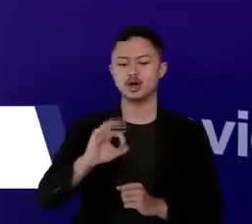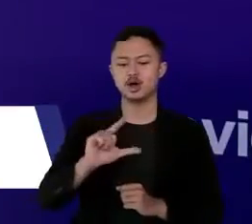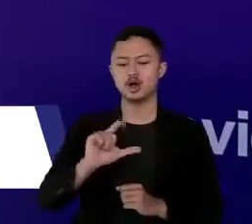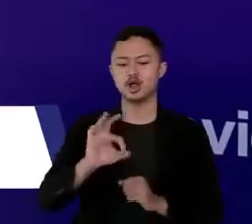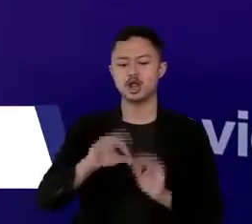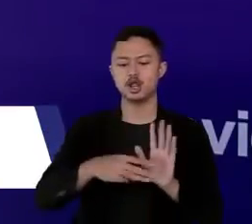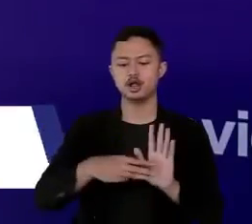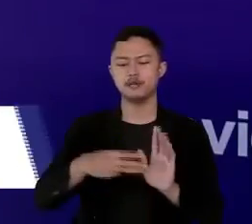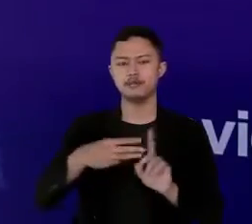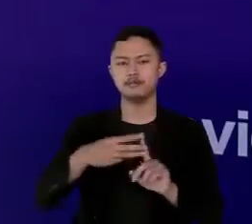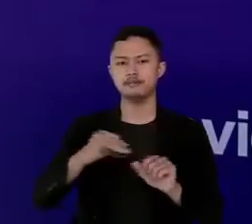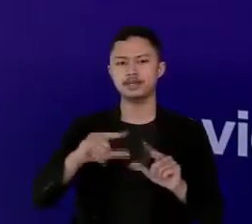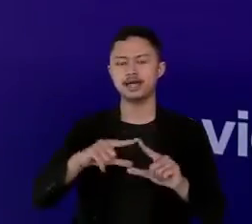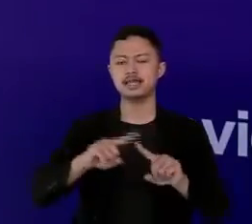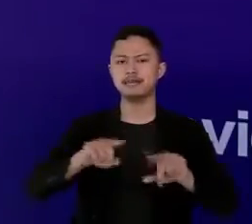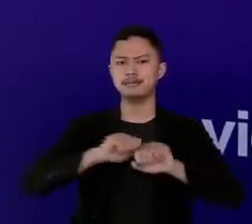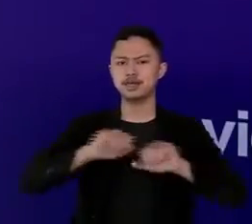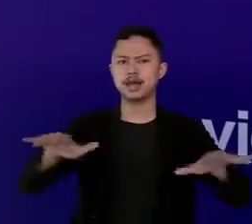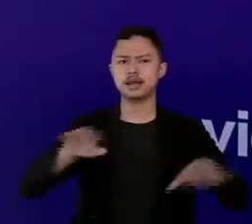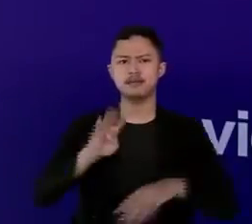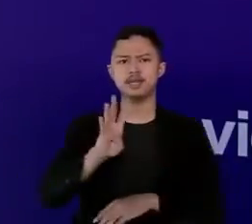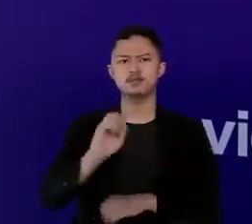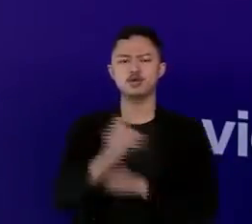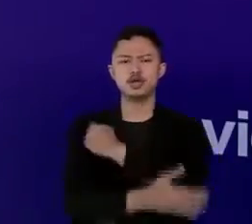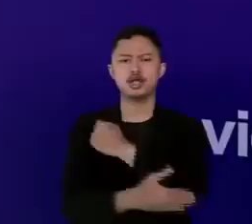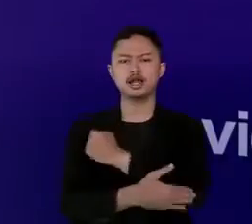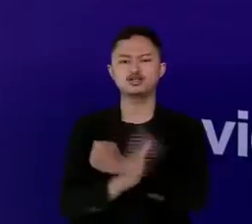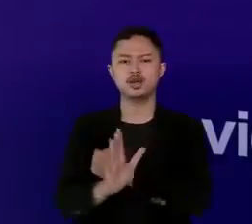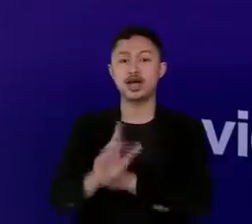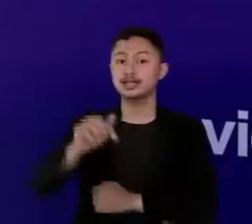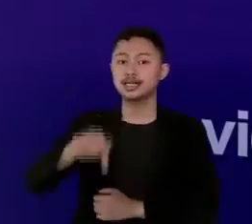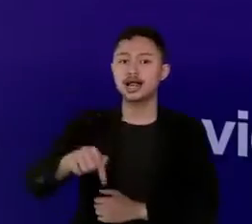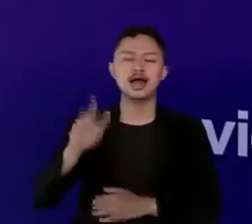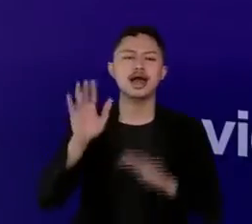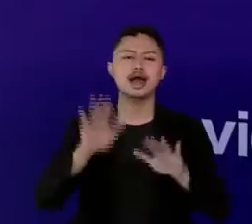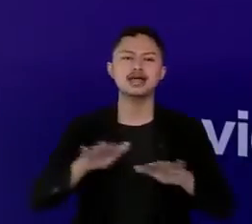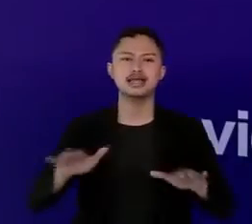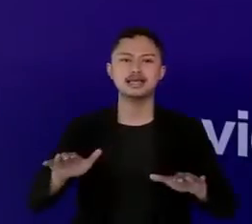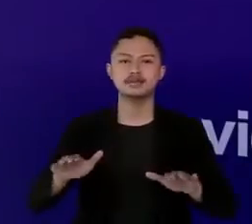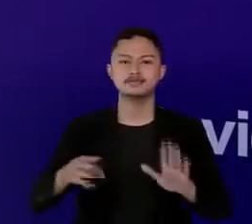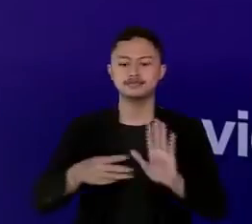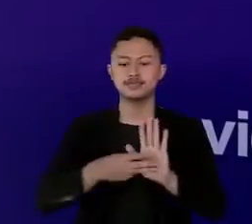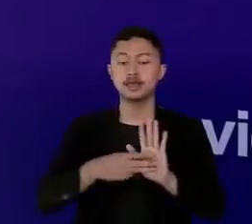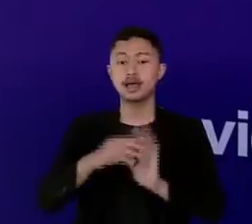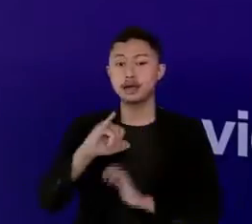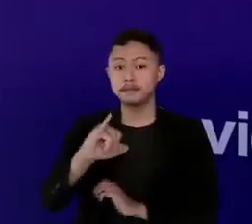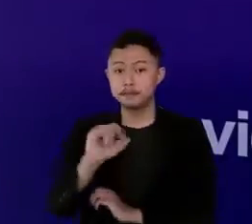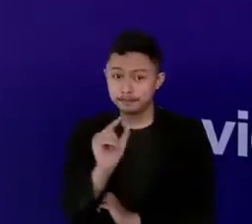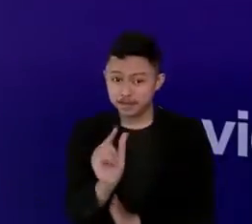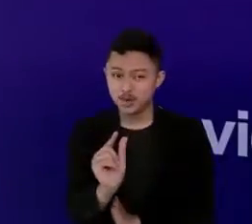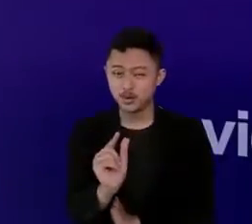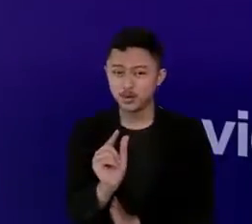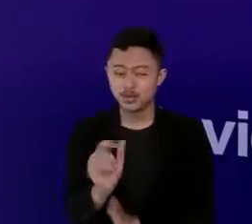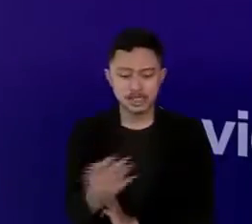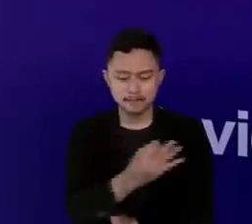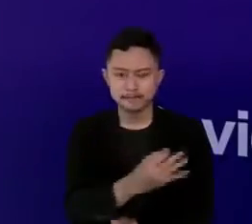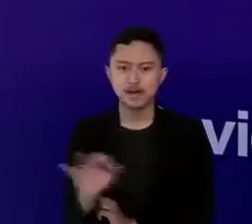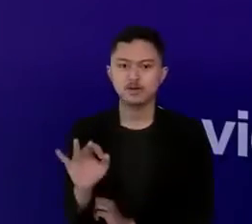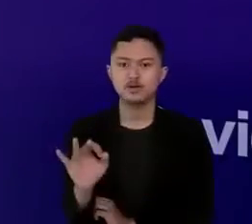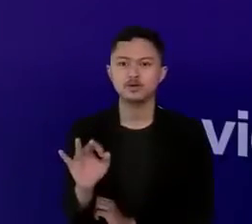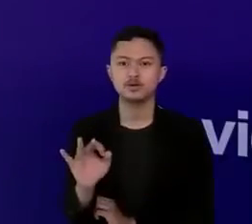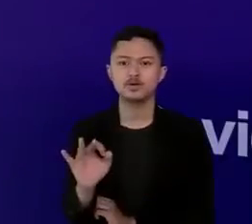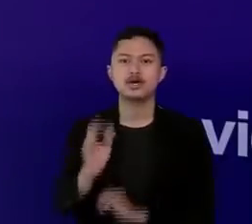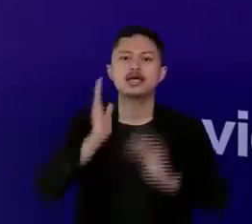hampir ke 40 negara bahkan new ini harus waspada nya varian Mio yang terakhir ya Qayyum yang terbaru